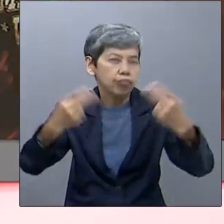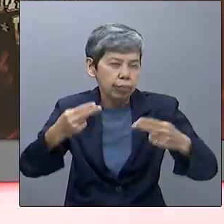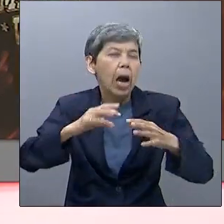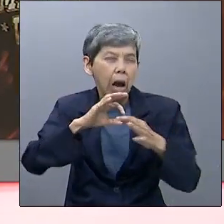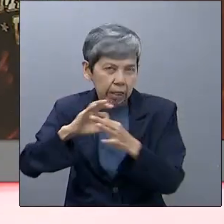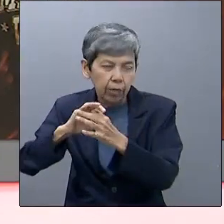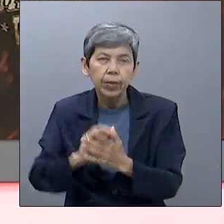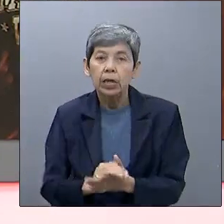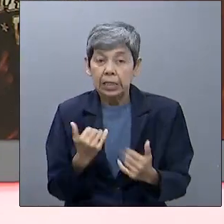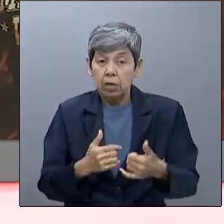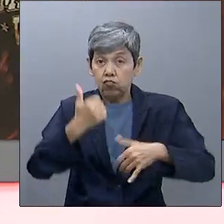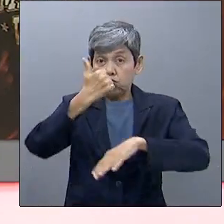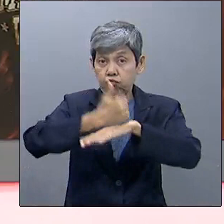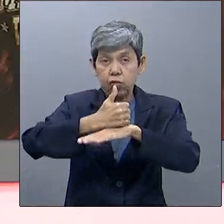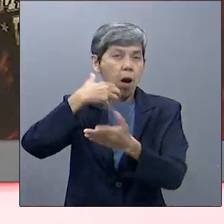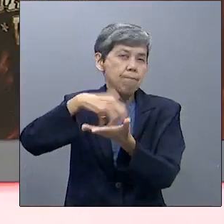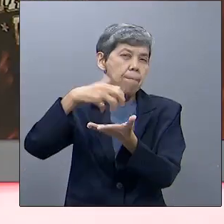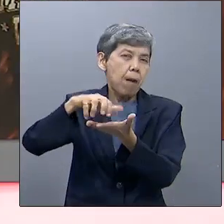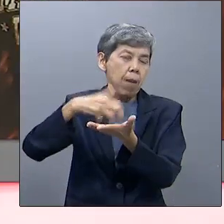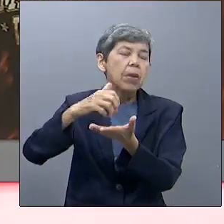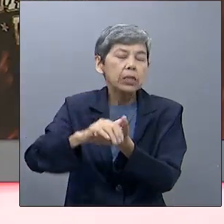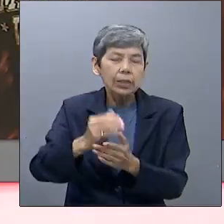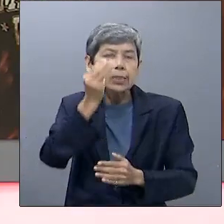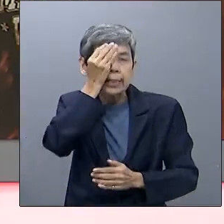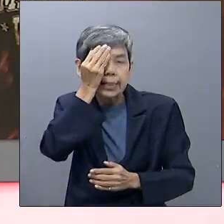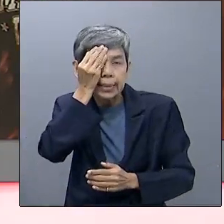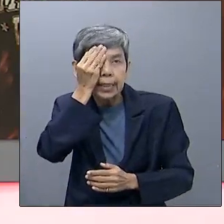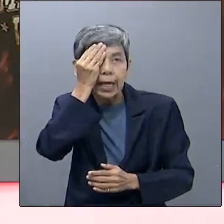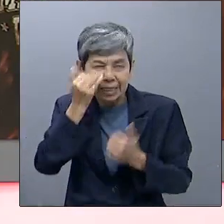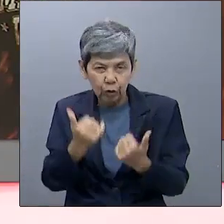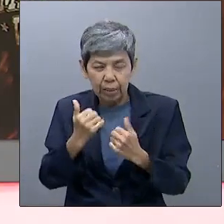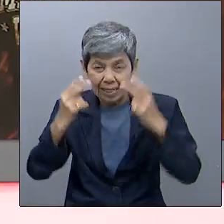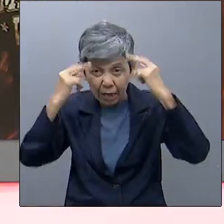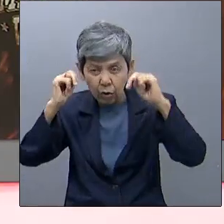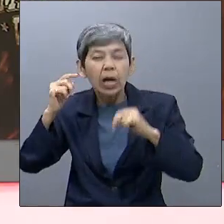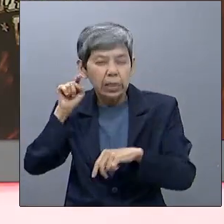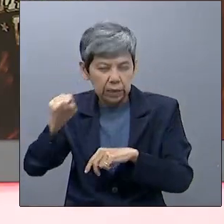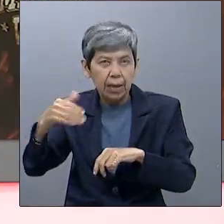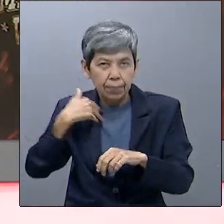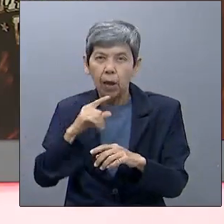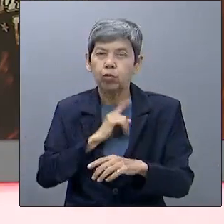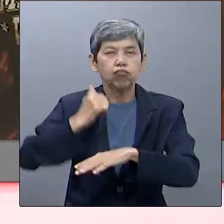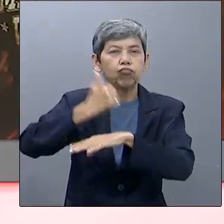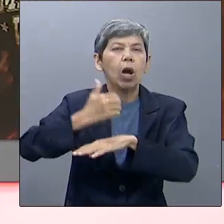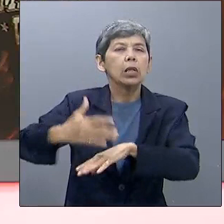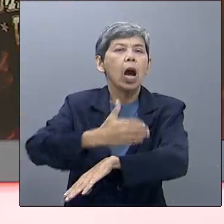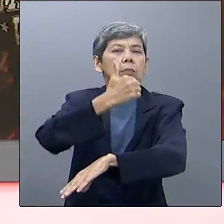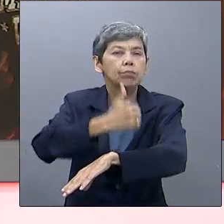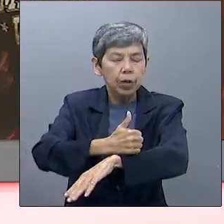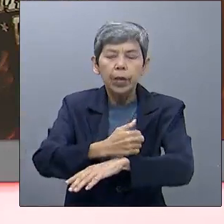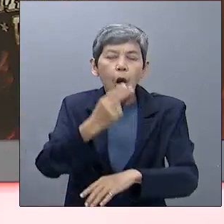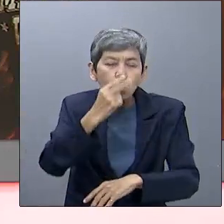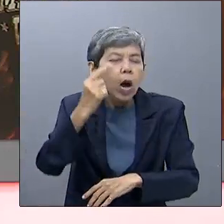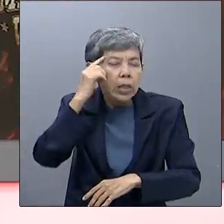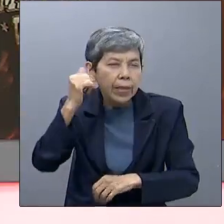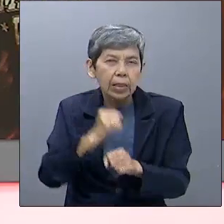คะแม้ว่าตัวผู้นำที่สะท้อนภาพขวาจัดในสังคมอิสราเอลอย่างในทันยาฮูตอนนี้น่าจะหมดอนาคตในฐานะผู้นำทางการเมืองไปแล้วแต่ก็อาจจะเดาได้ไม่